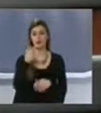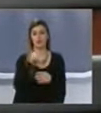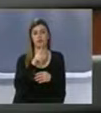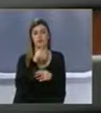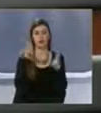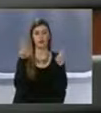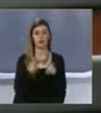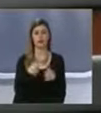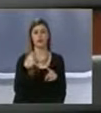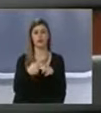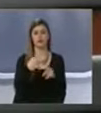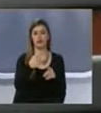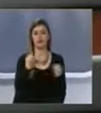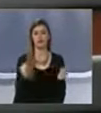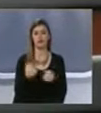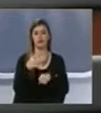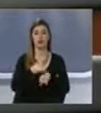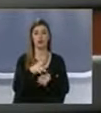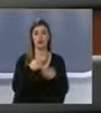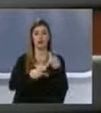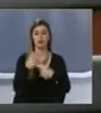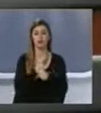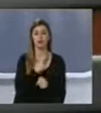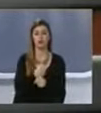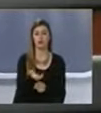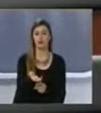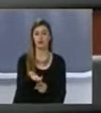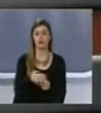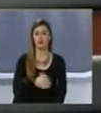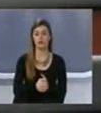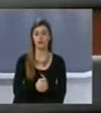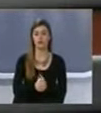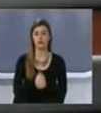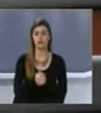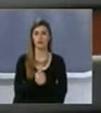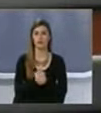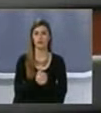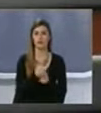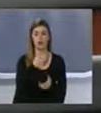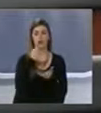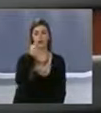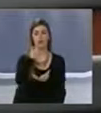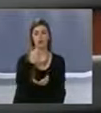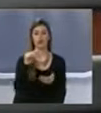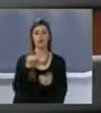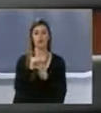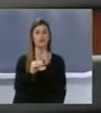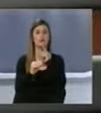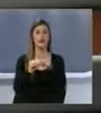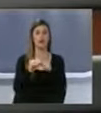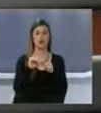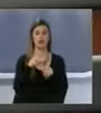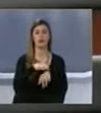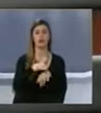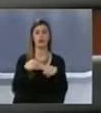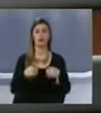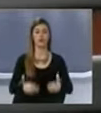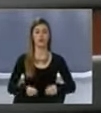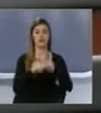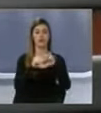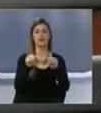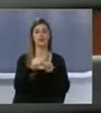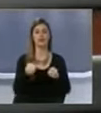e pamjaftueshme që ky repart të funksionalizohet. Në buxhet janë ndarë shumë pak mjete për avancimin profesional të mjekëve dhe